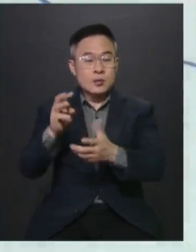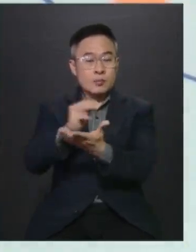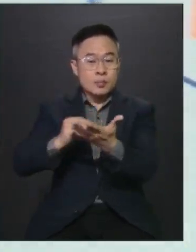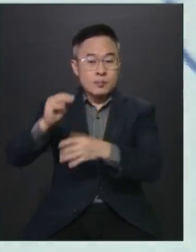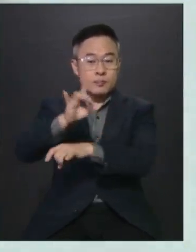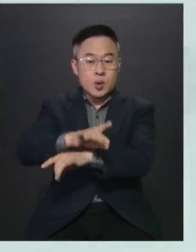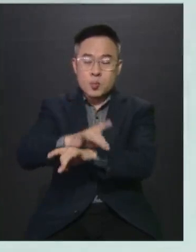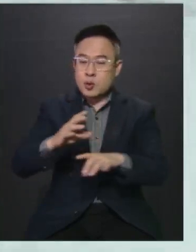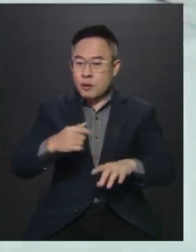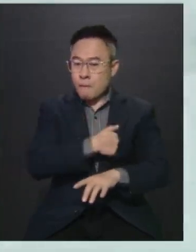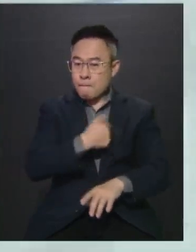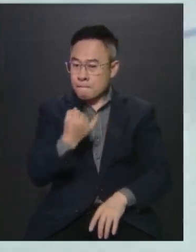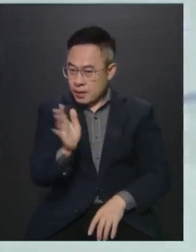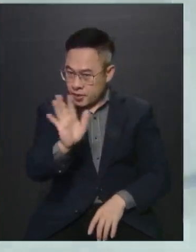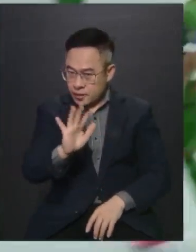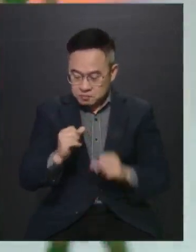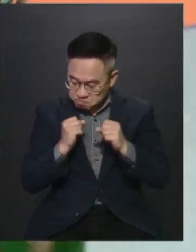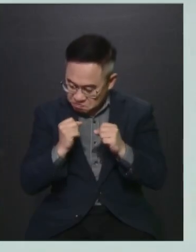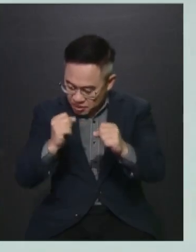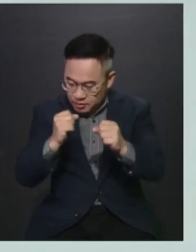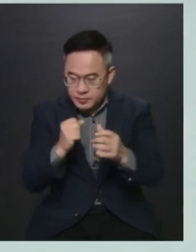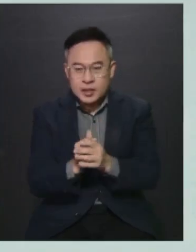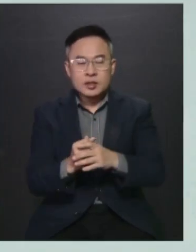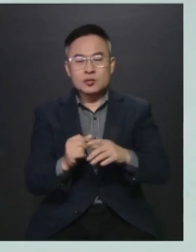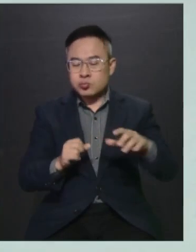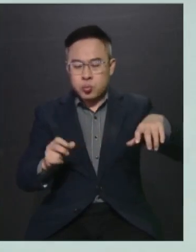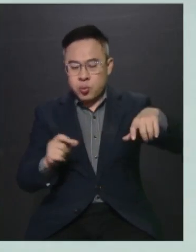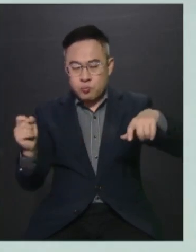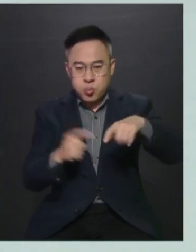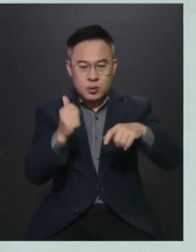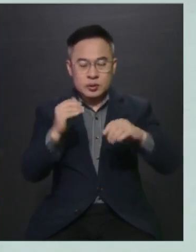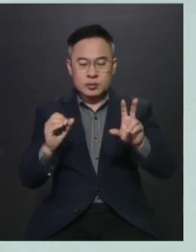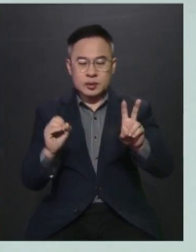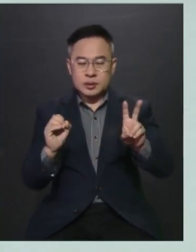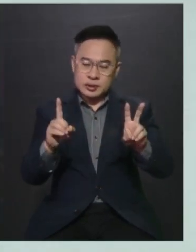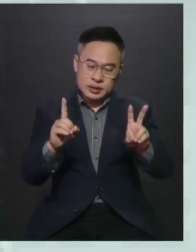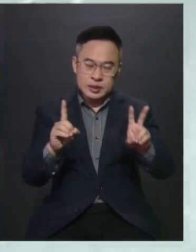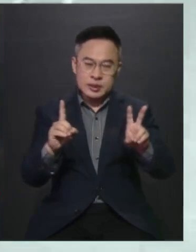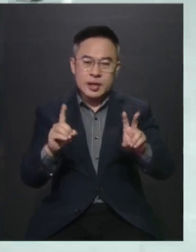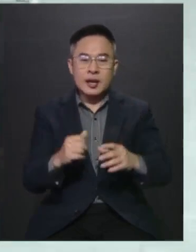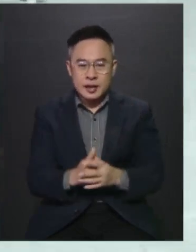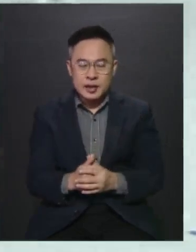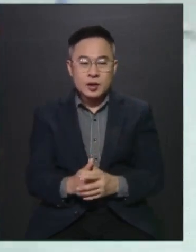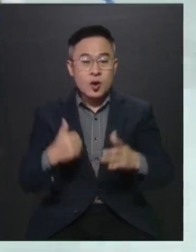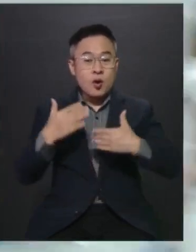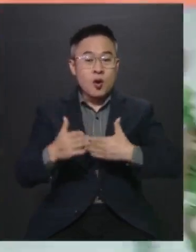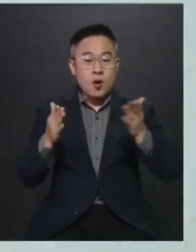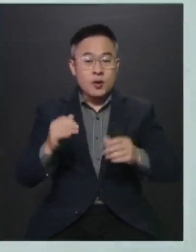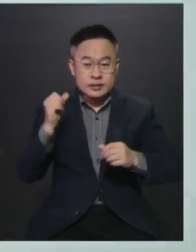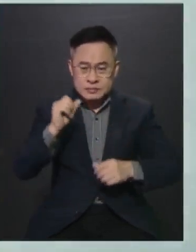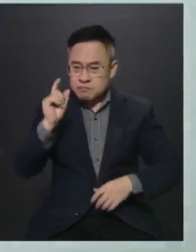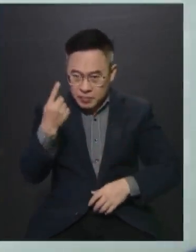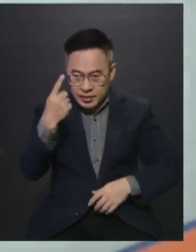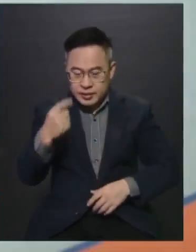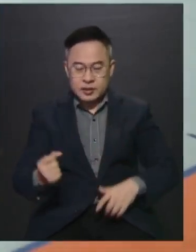ม่ยอมไล่มาเป็น1ประตูต่อ2นะคะจากการเข้าชาร์จโล่งๆของเฟดิกกอยส์ค่ะหลังจากนั้นค่ะห้องเย็นท่าข้ามบอกขอประตูทิ้ง